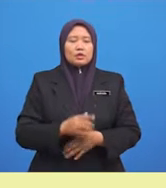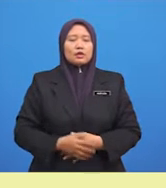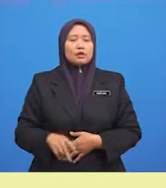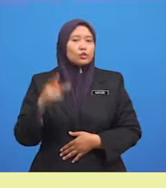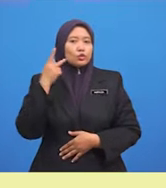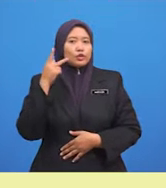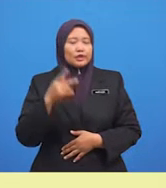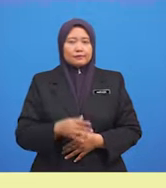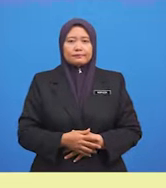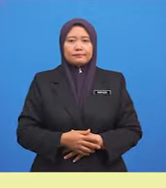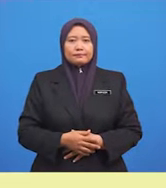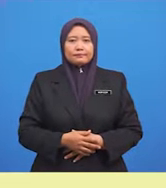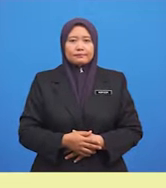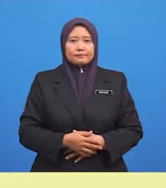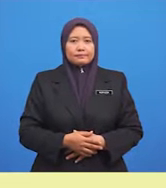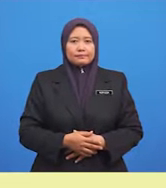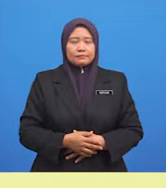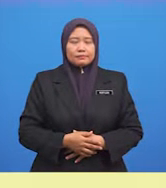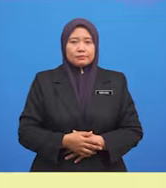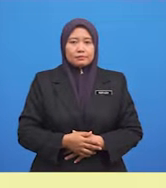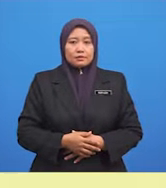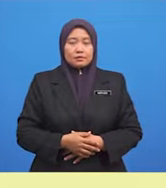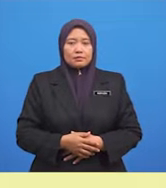J ialah kuning.